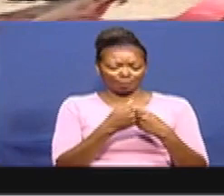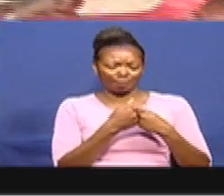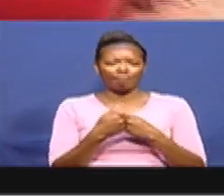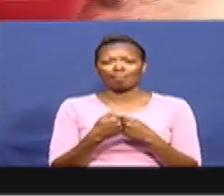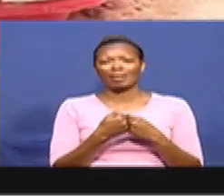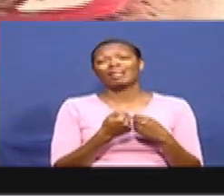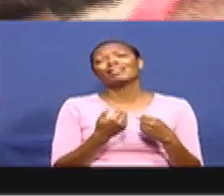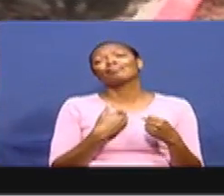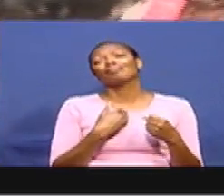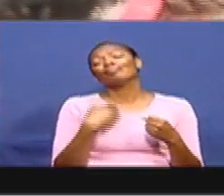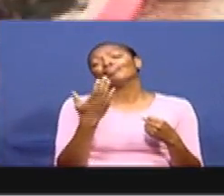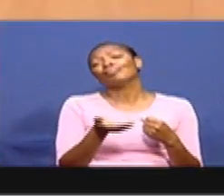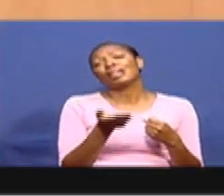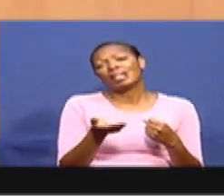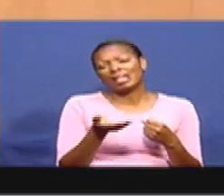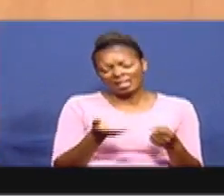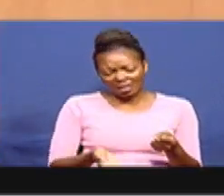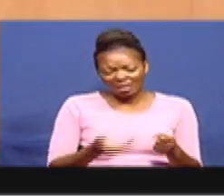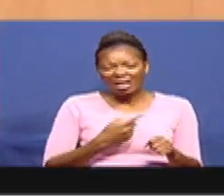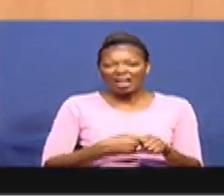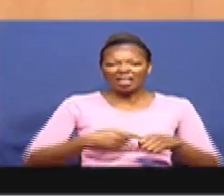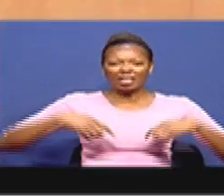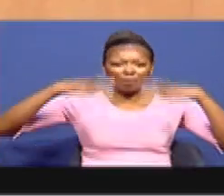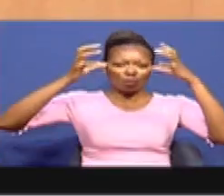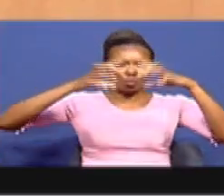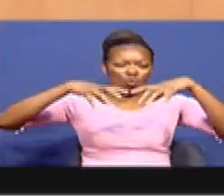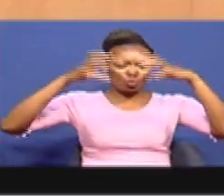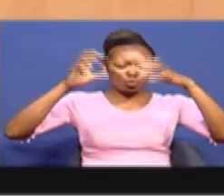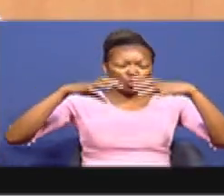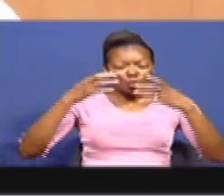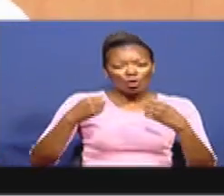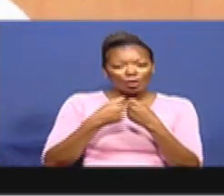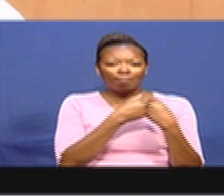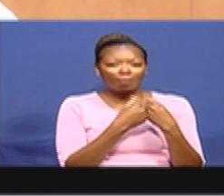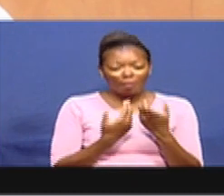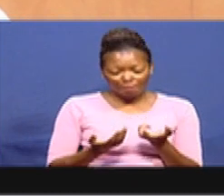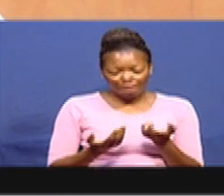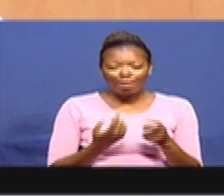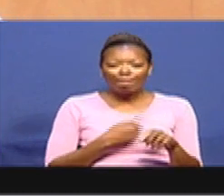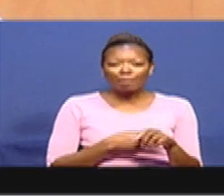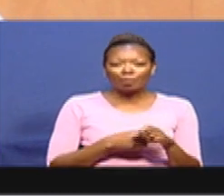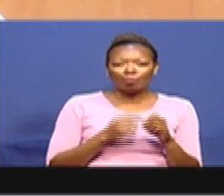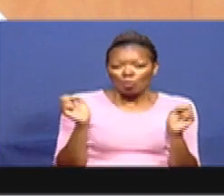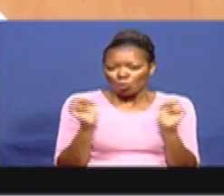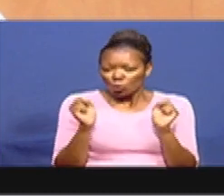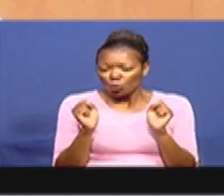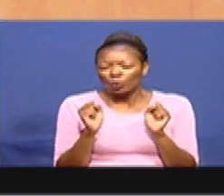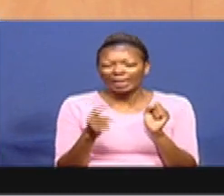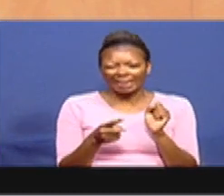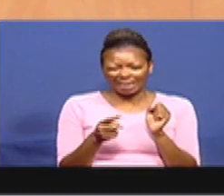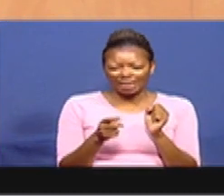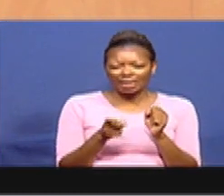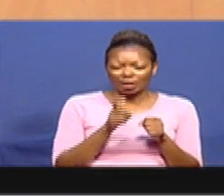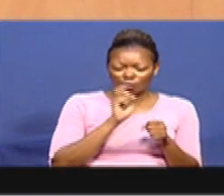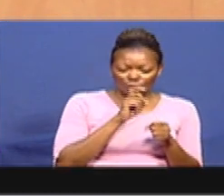haswa wakati huu wa mvua. Changamoto tunaweza angalia kama baridi, wakati wa baridi tunaweza sinaweza